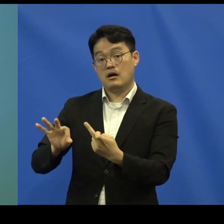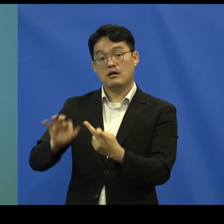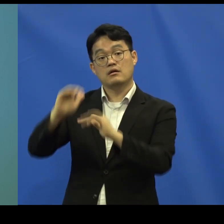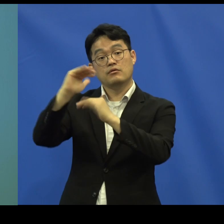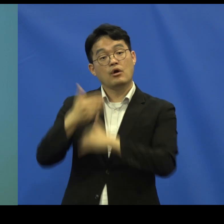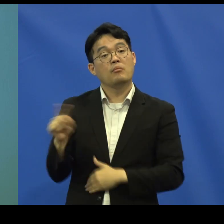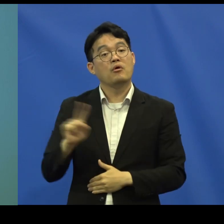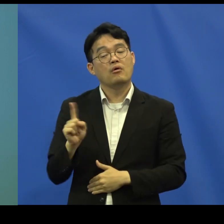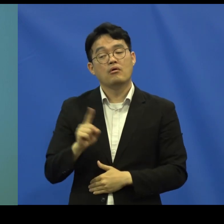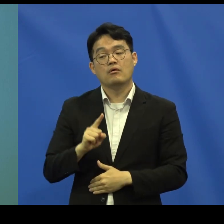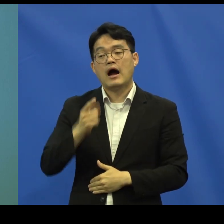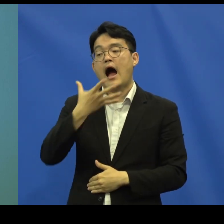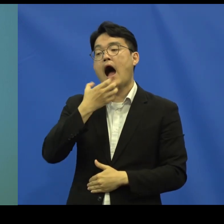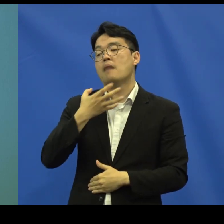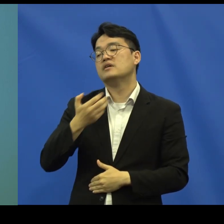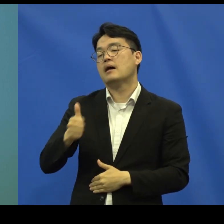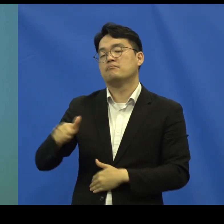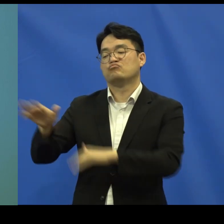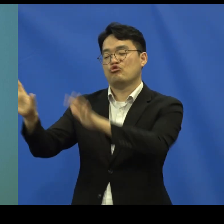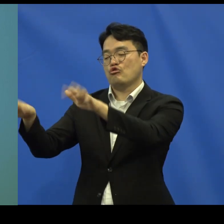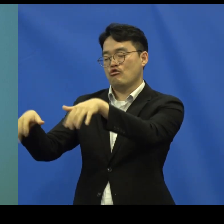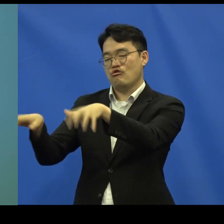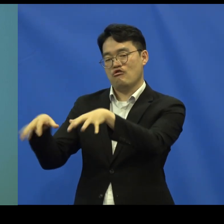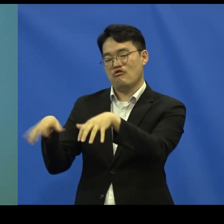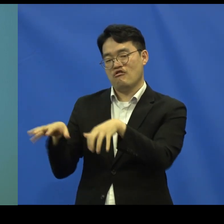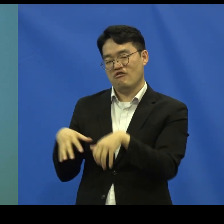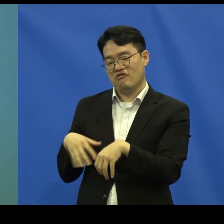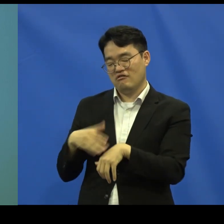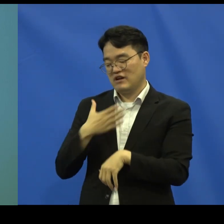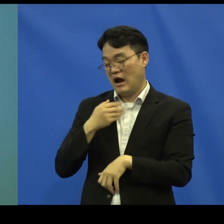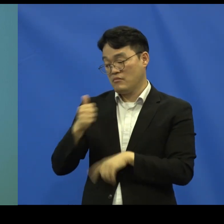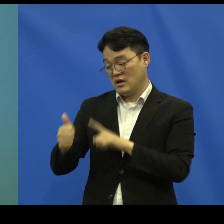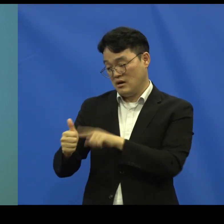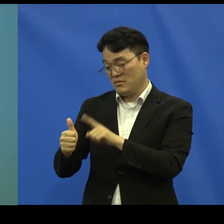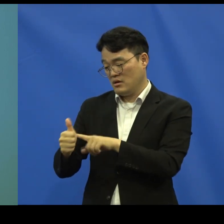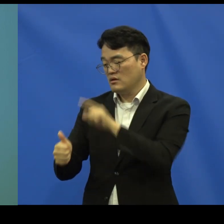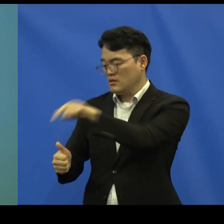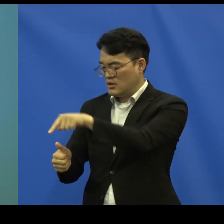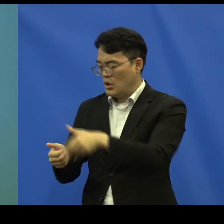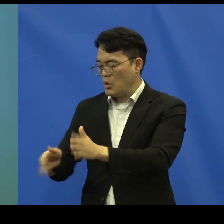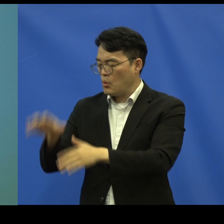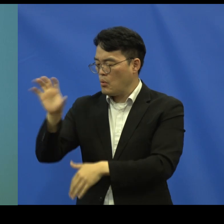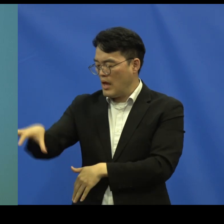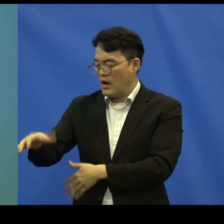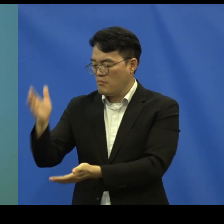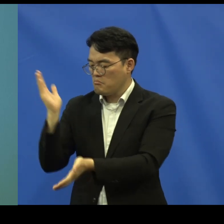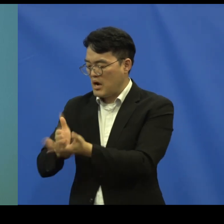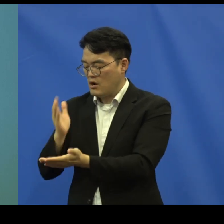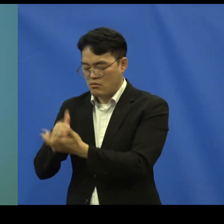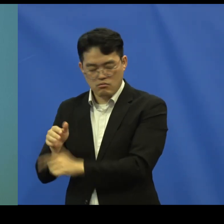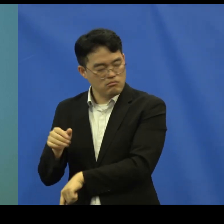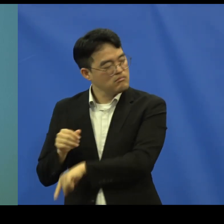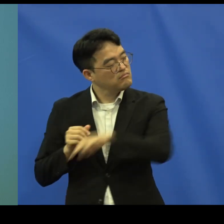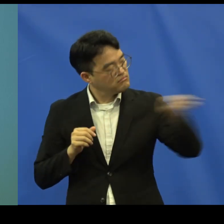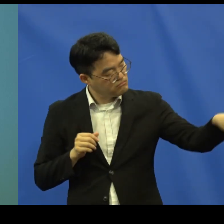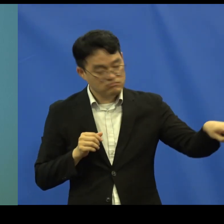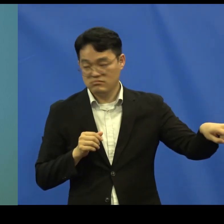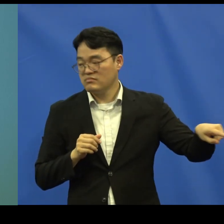이 아브라함을 부르시고 아브라함이 부름을 받은 아브라함이 이제 떠나는 곳곳마다 단을 쌓습니다.